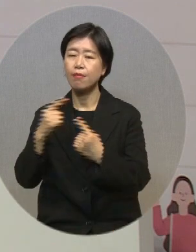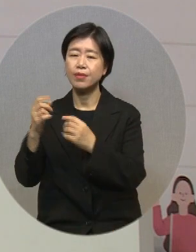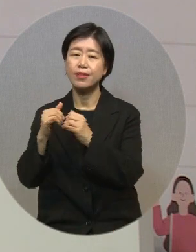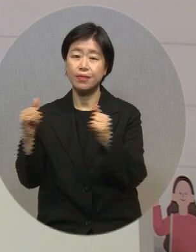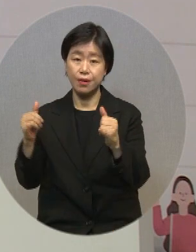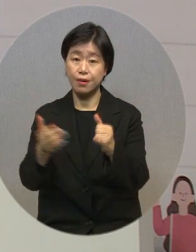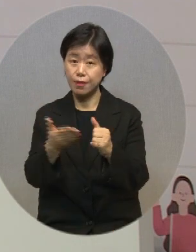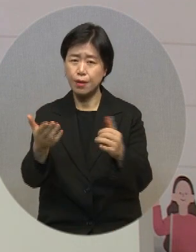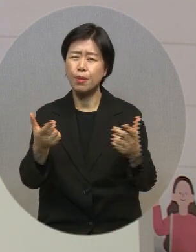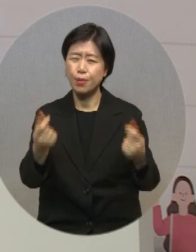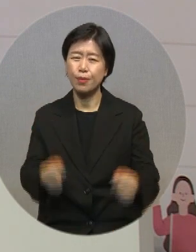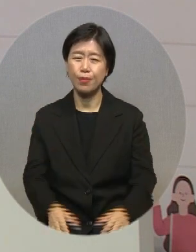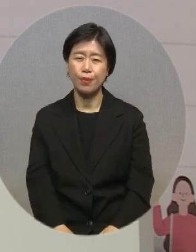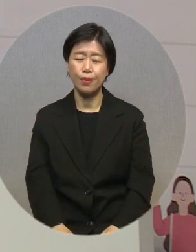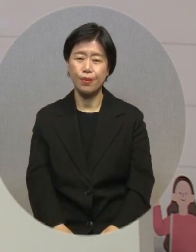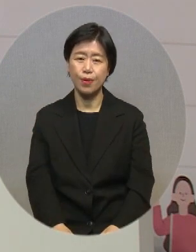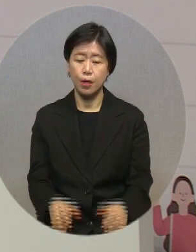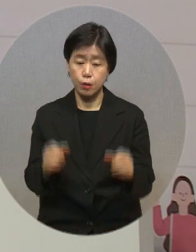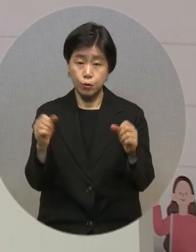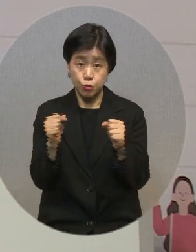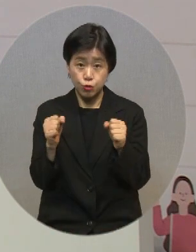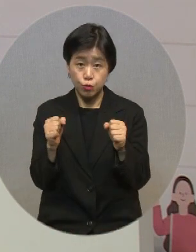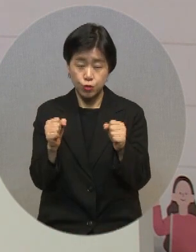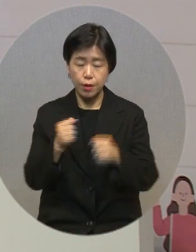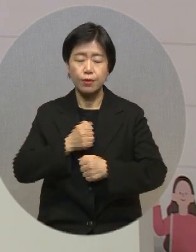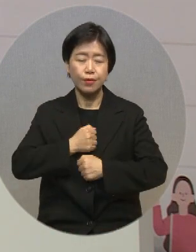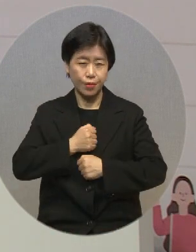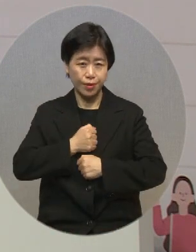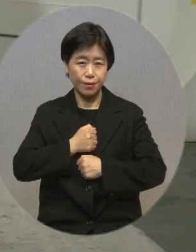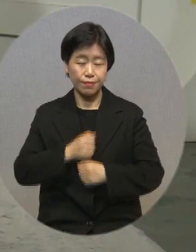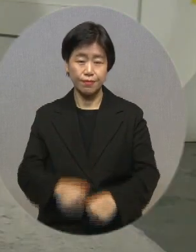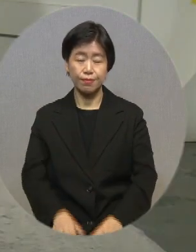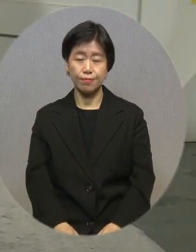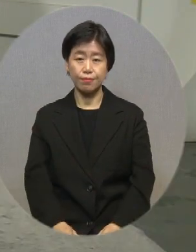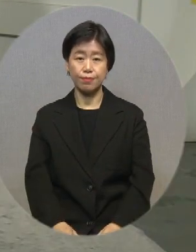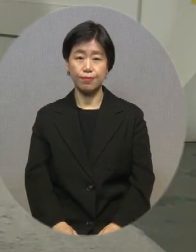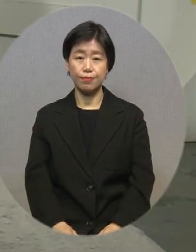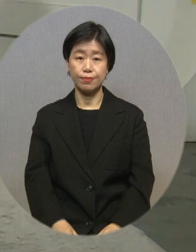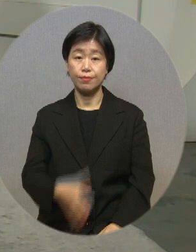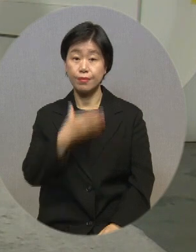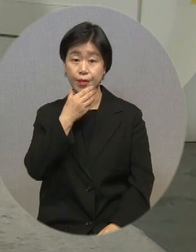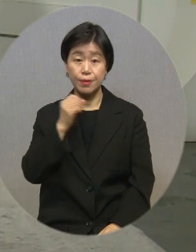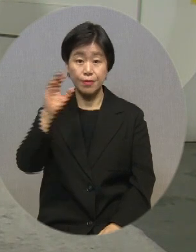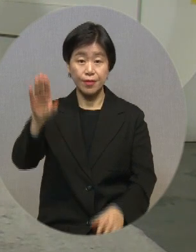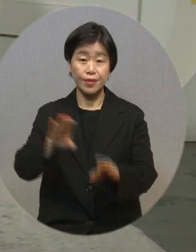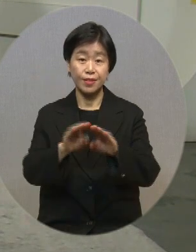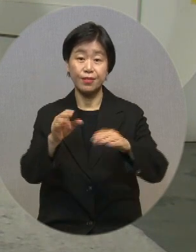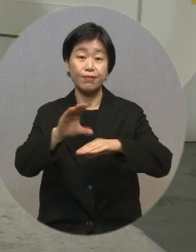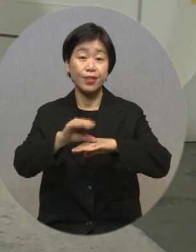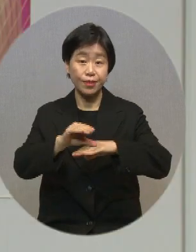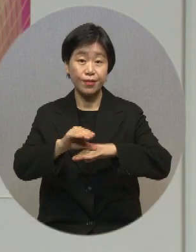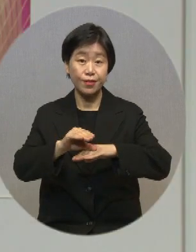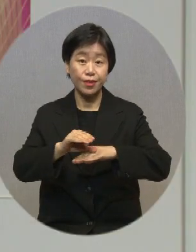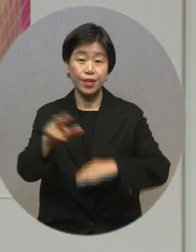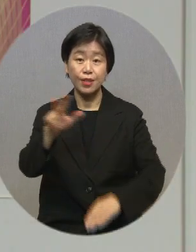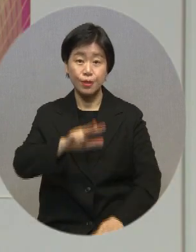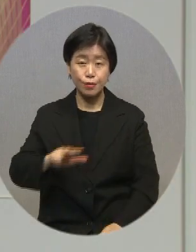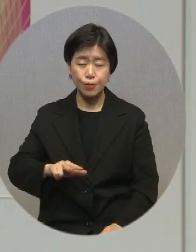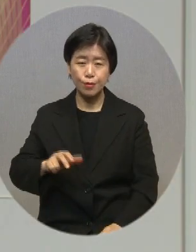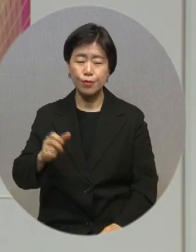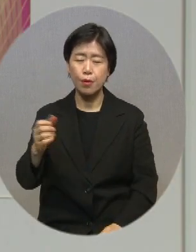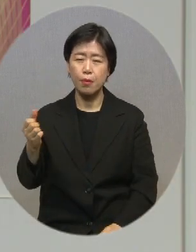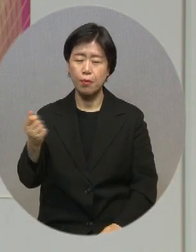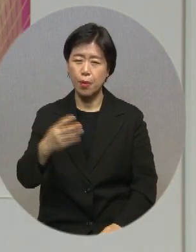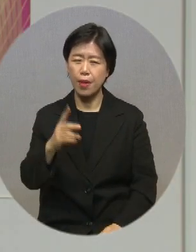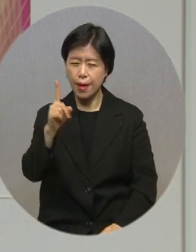그렇고요. 꽃샘추위 유의하셔서 건강 유지하셨으면 좋겠습니다. 행복한 미래를 여는 방송 전국 단일화